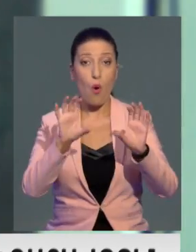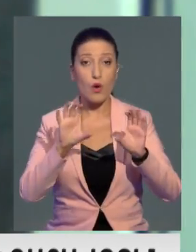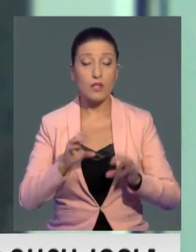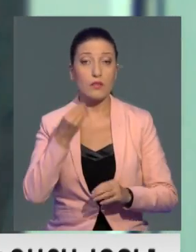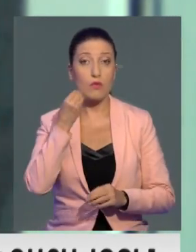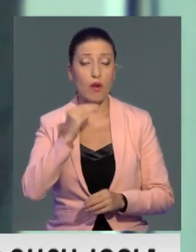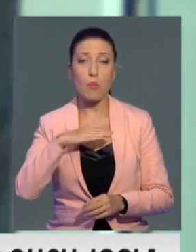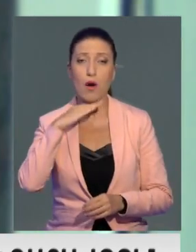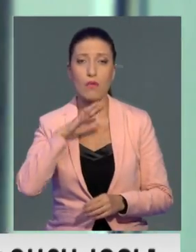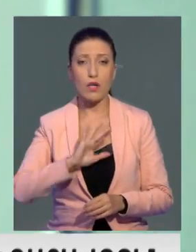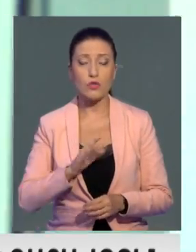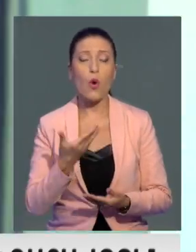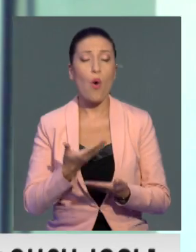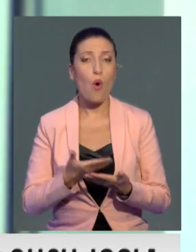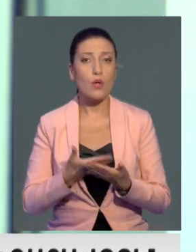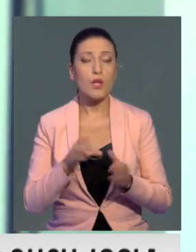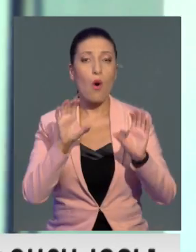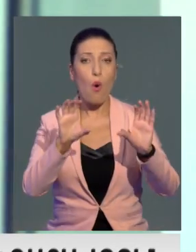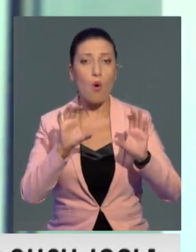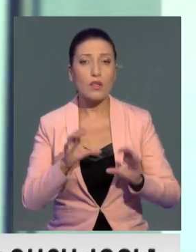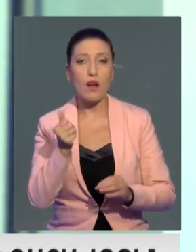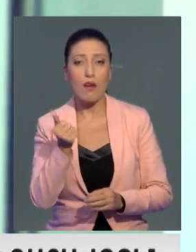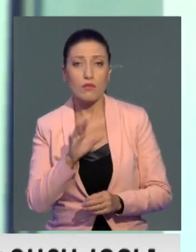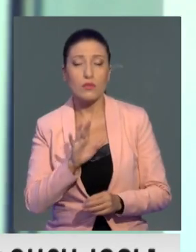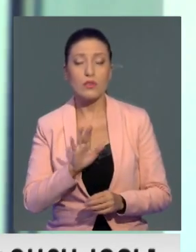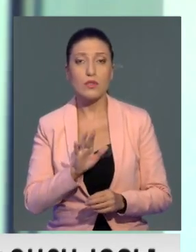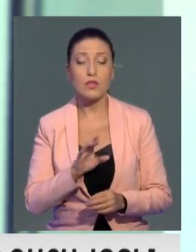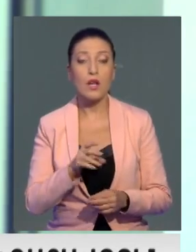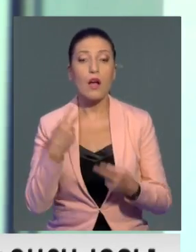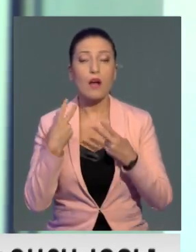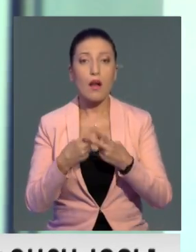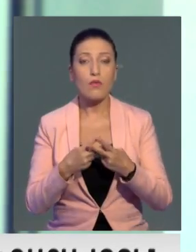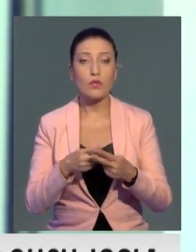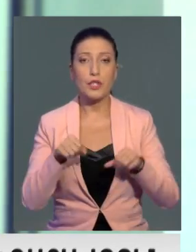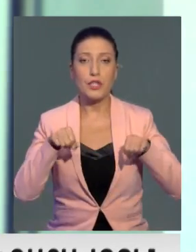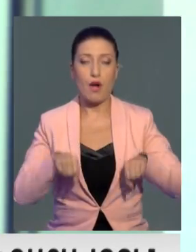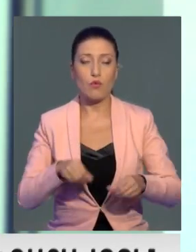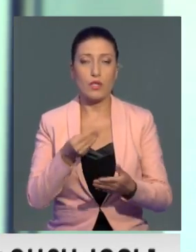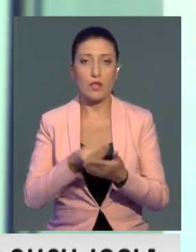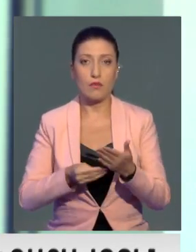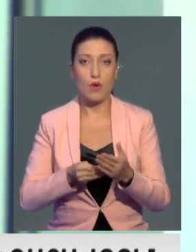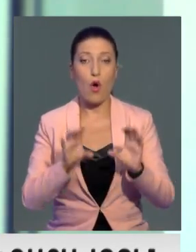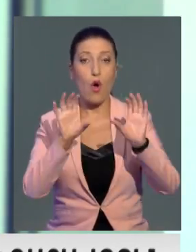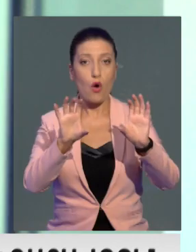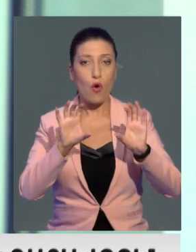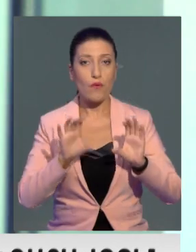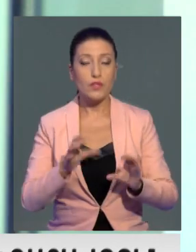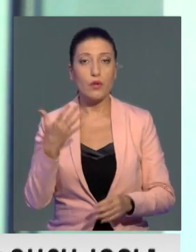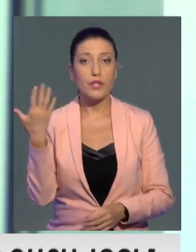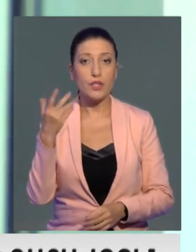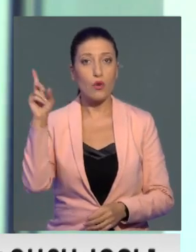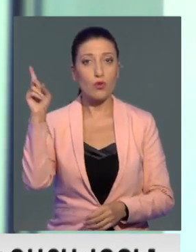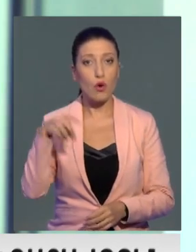չէ, օրինակ օրենսդրական բացի պայմաններում, կալանավորումը իրավունքի խախտում է, կոնվենցիայի 5-րդ հոդվածի